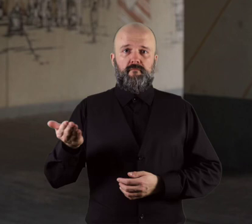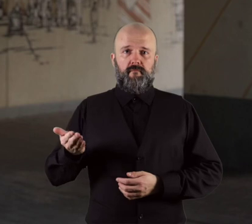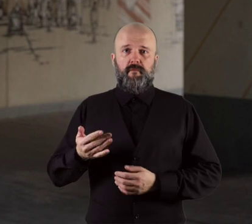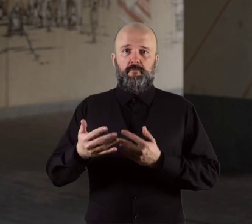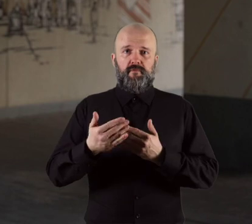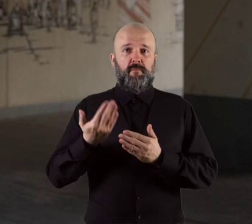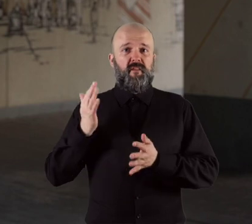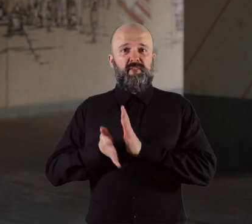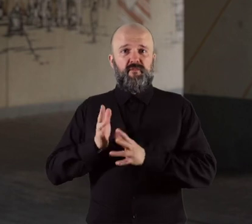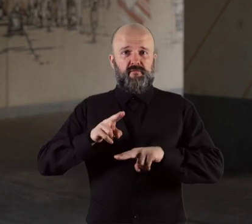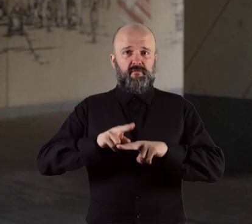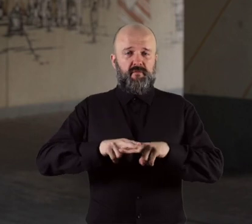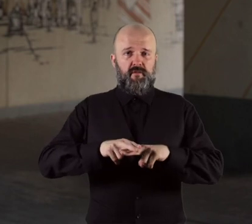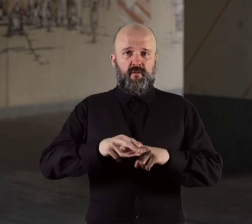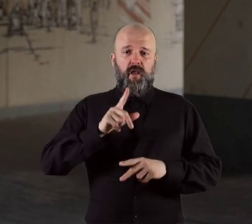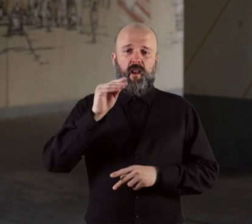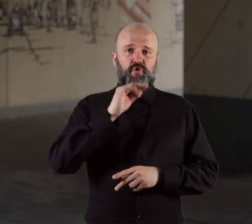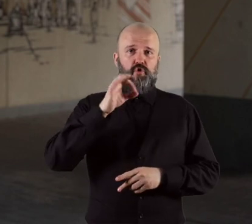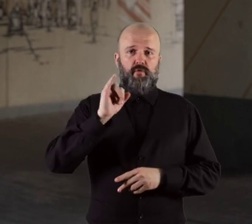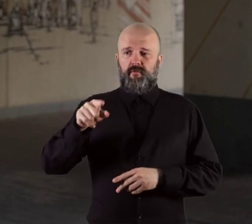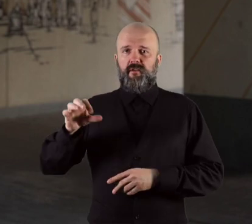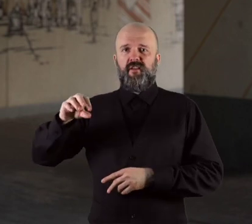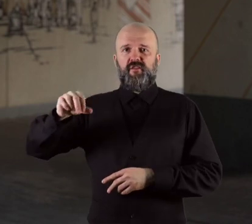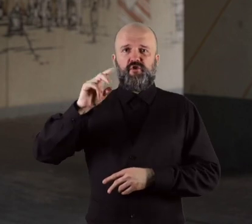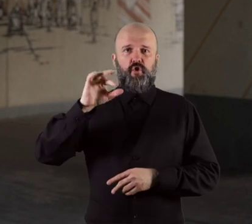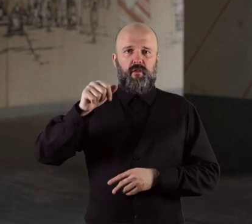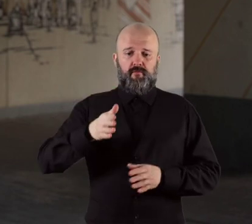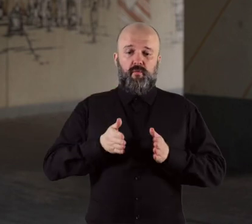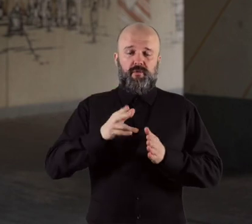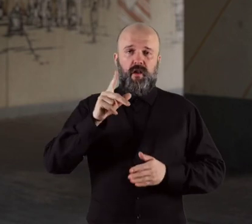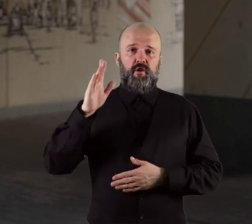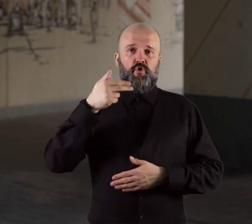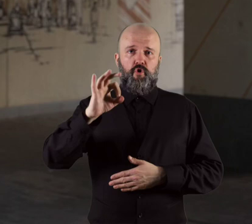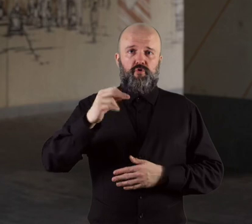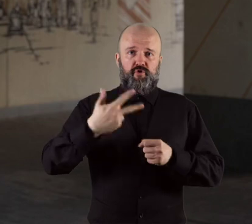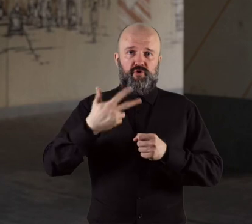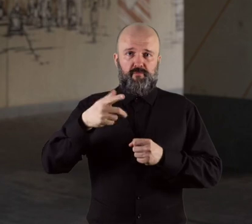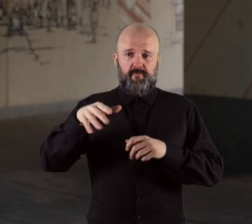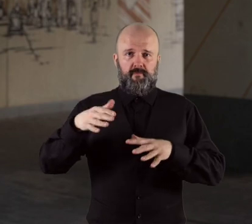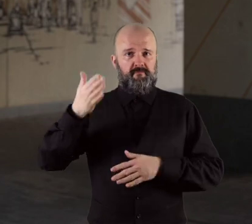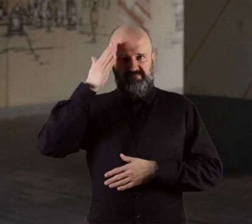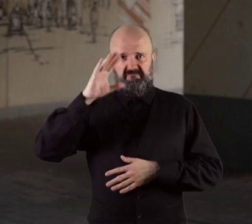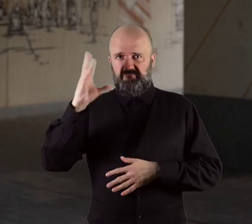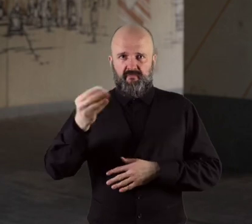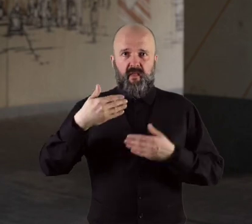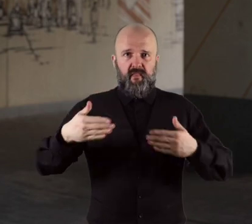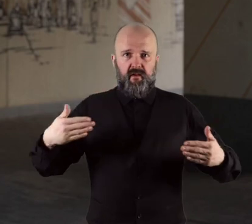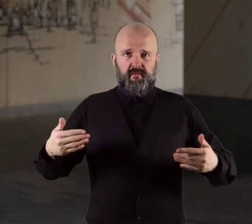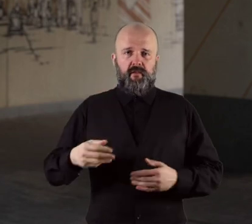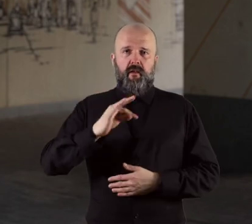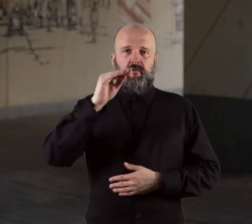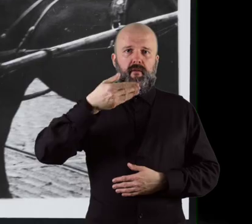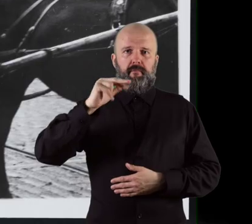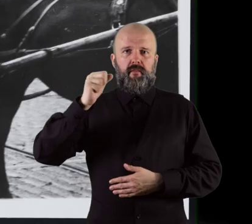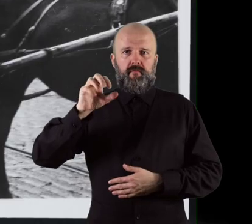Znajdujemy się niedaleko przedwojennego skrzyżowania ulic Leszno i Solnej, gdzie pod adresem Leszno 35 mieści się najbardziej znany teatr warszawskiego getta